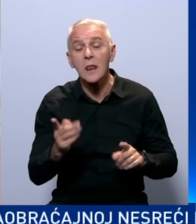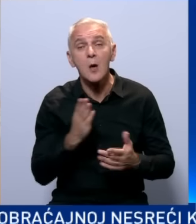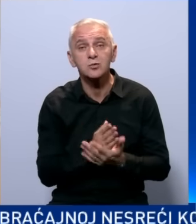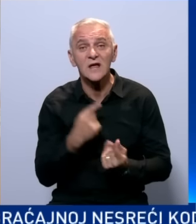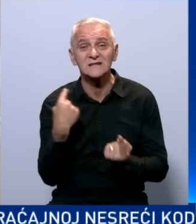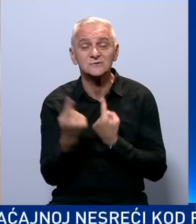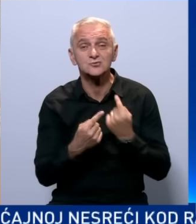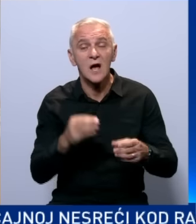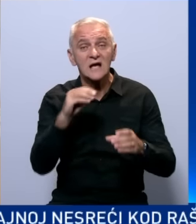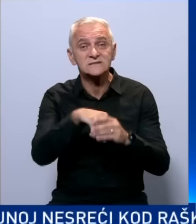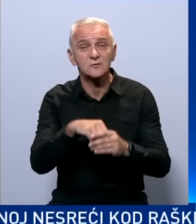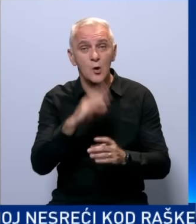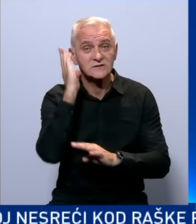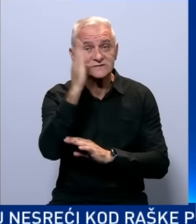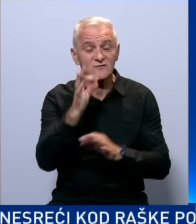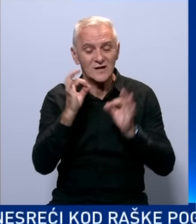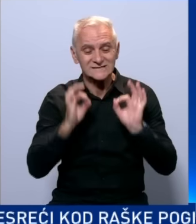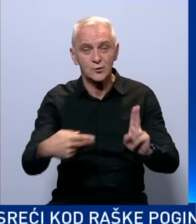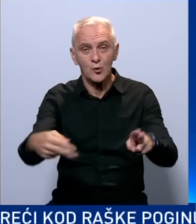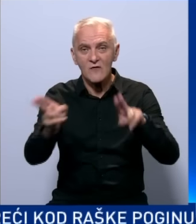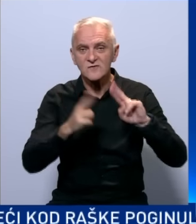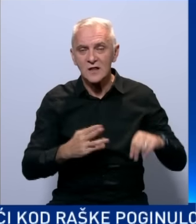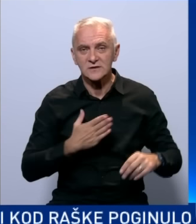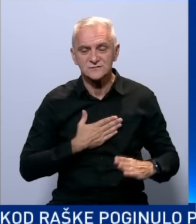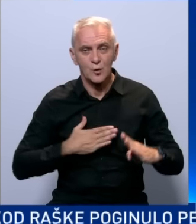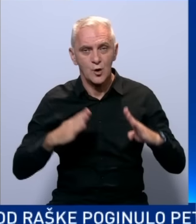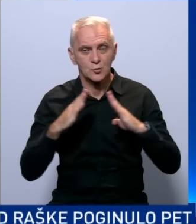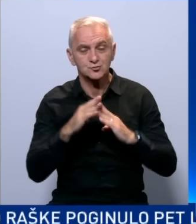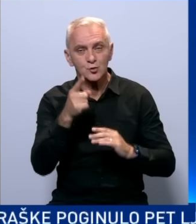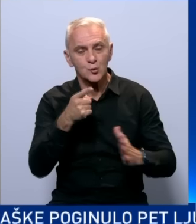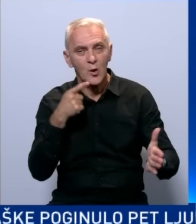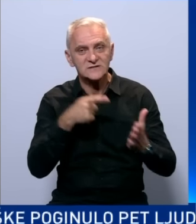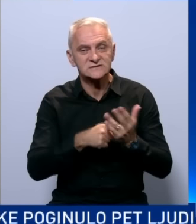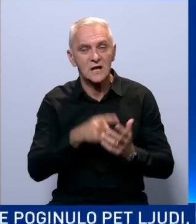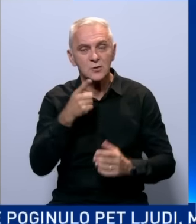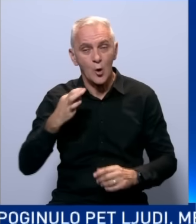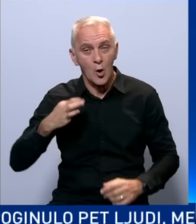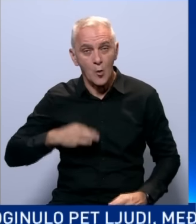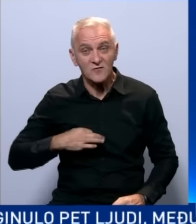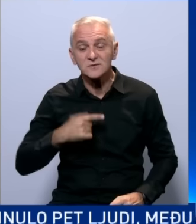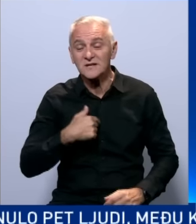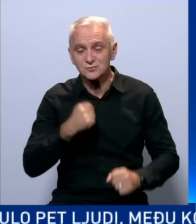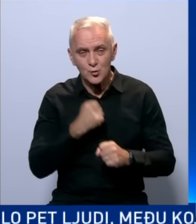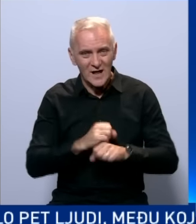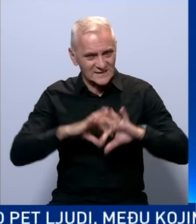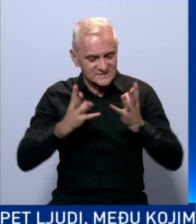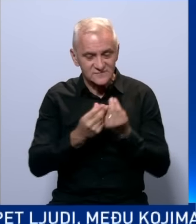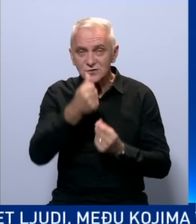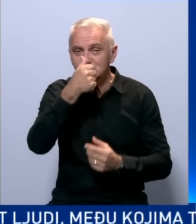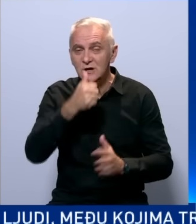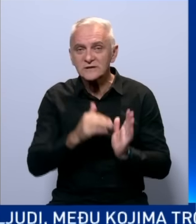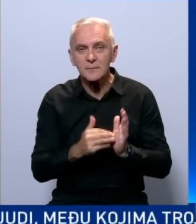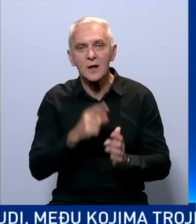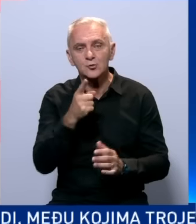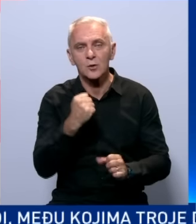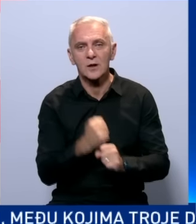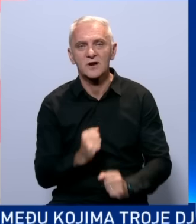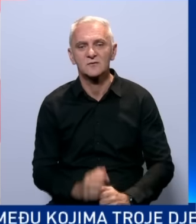da stanovnike sjevera sigurno vratimo u njihove domove. To je cilj, to je misija i učinit ćemo sve što je potrebno da to